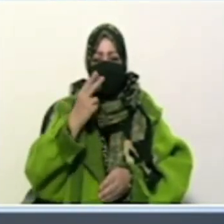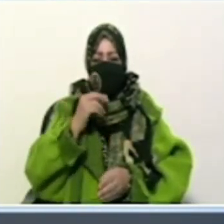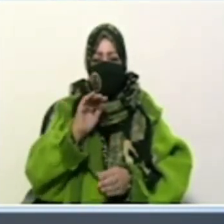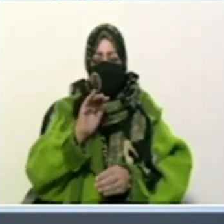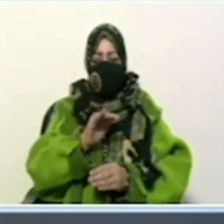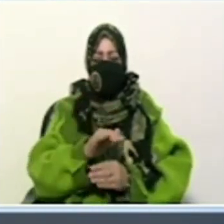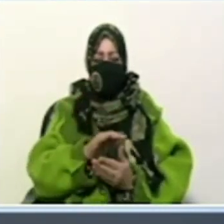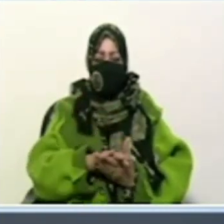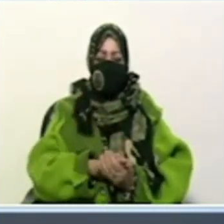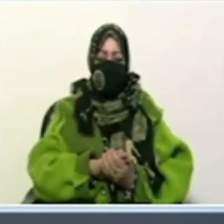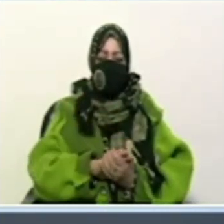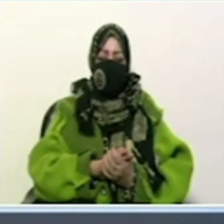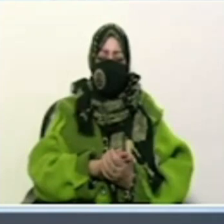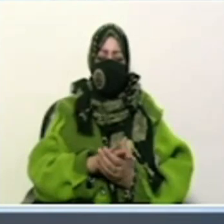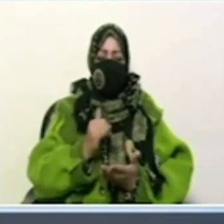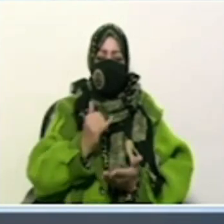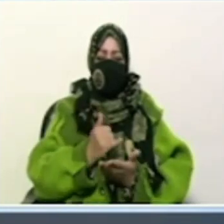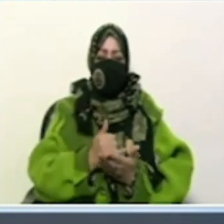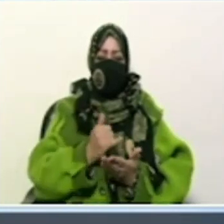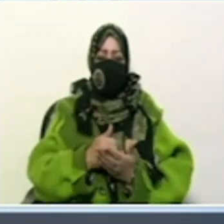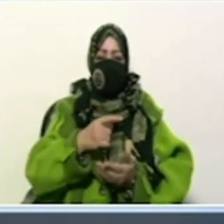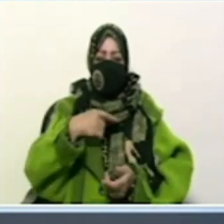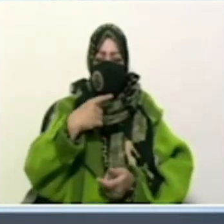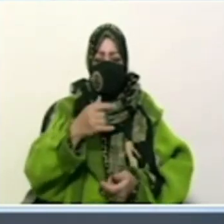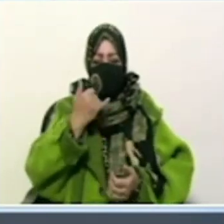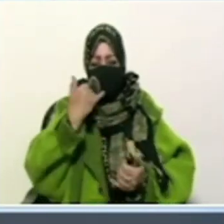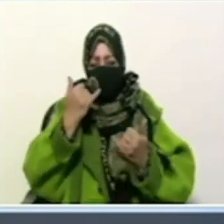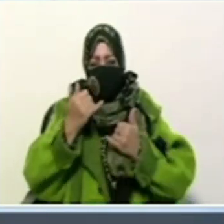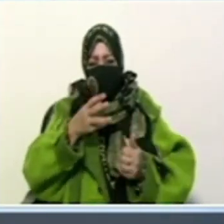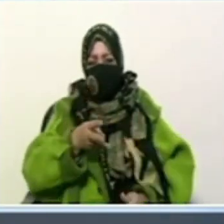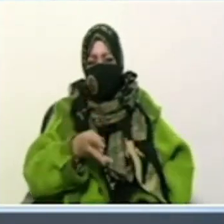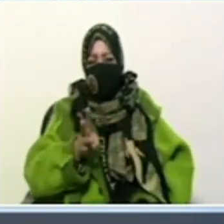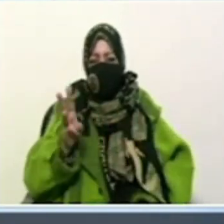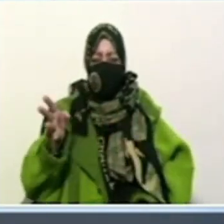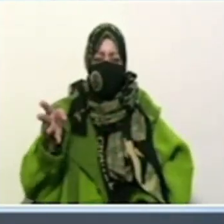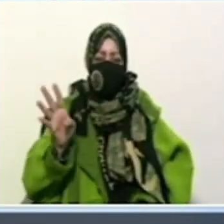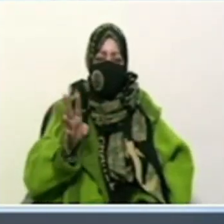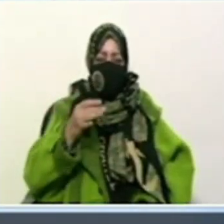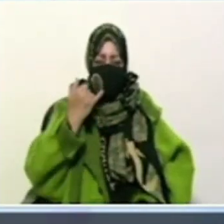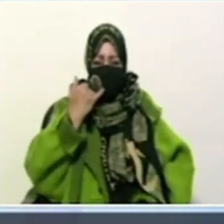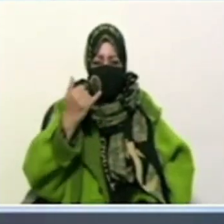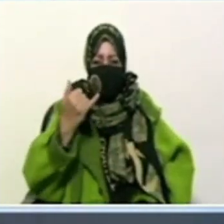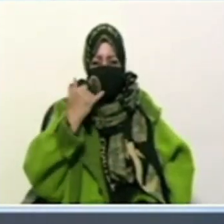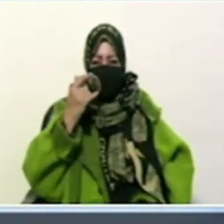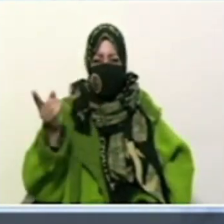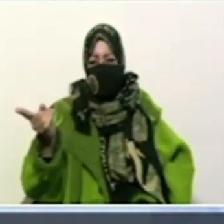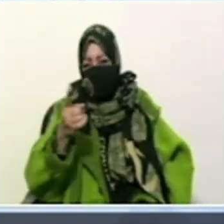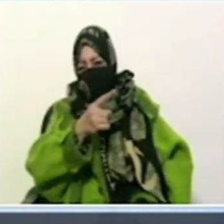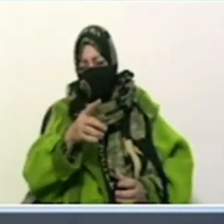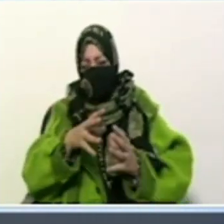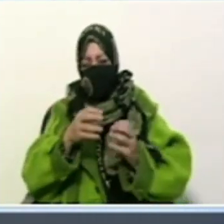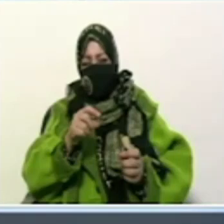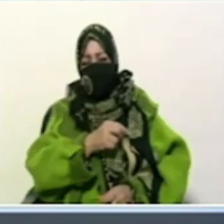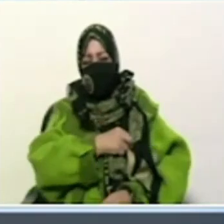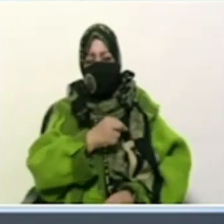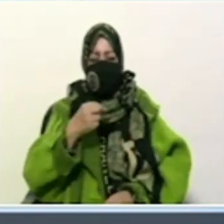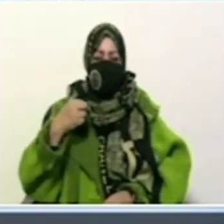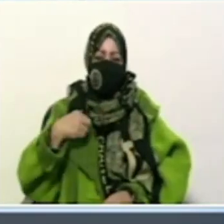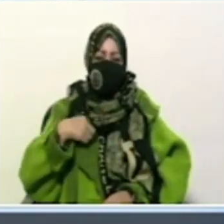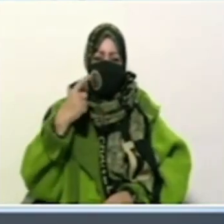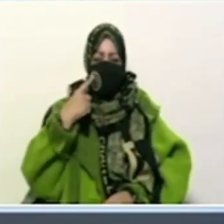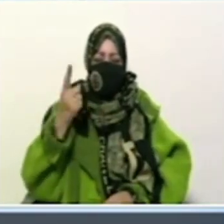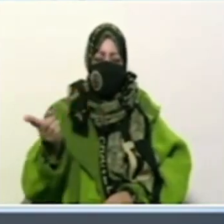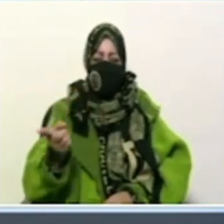1413 توضح سؤالك أكثر. مسألة الوصية للوارث، لا تصح الوصية للوارث، فإذا وصى وصية فالوصية باطلة،